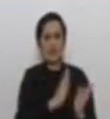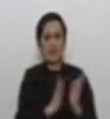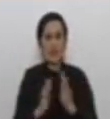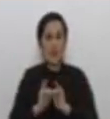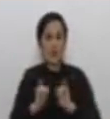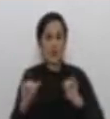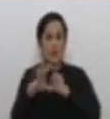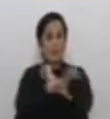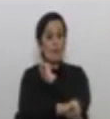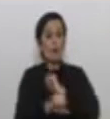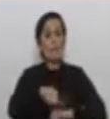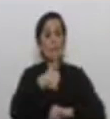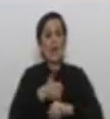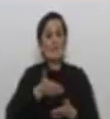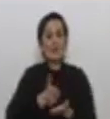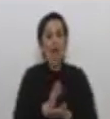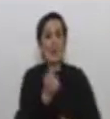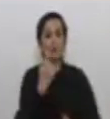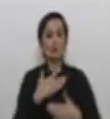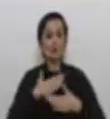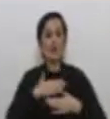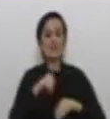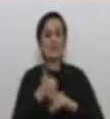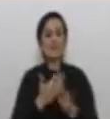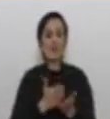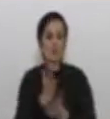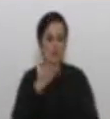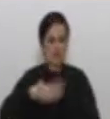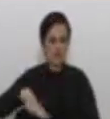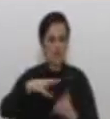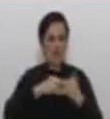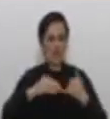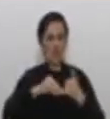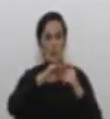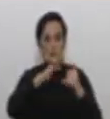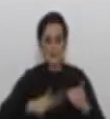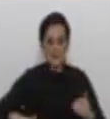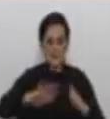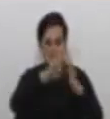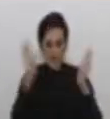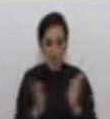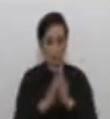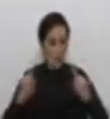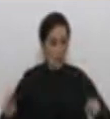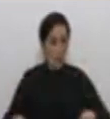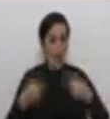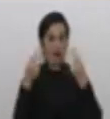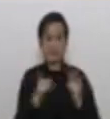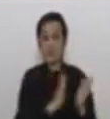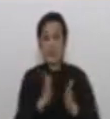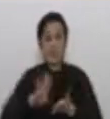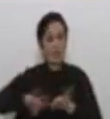და ბოლოს მთავარი ამოცანა და ჩვენი მთავარი მიზანი ეს არის ქვეყნის ტერიტორიული მთლიანობის აღდგენა, რაც სტაბილურობის გარეშე